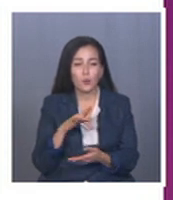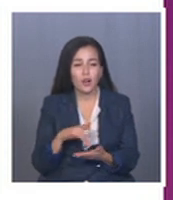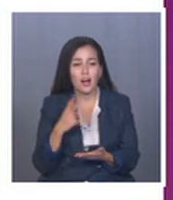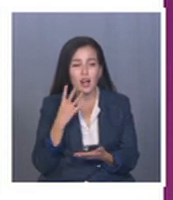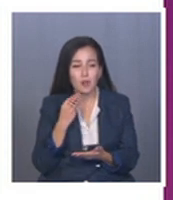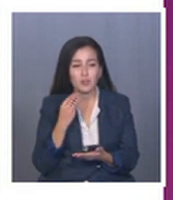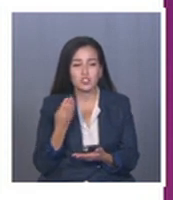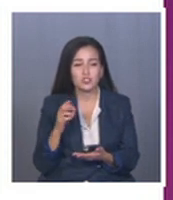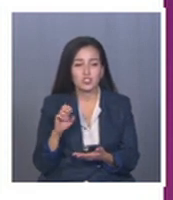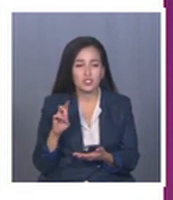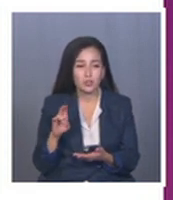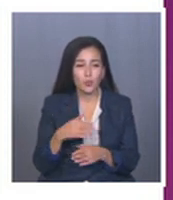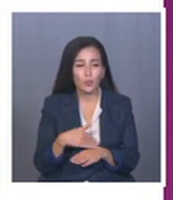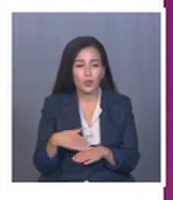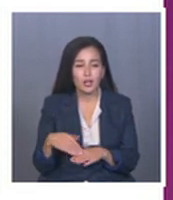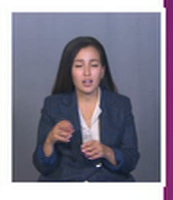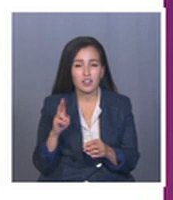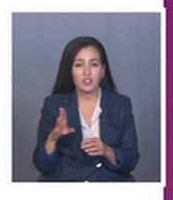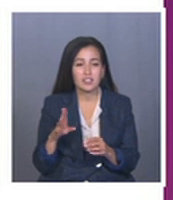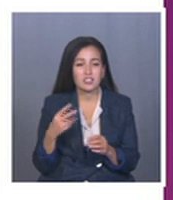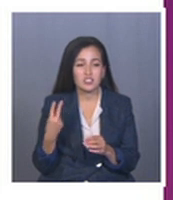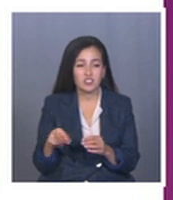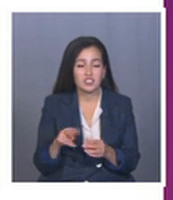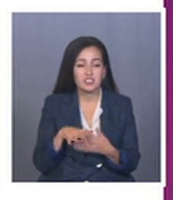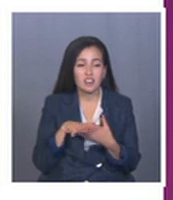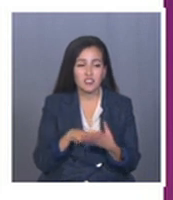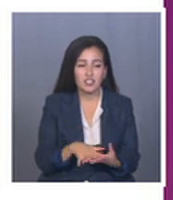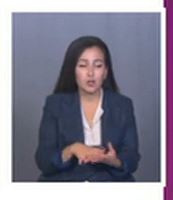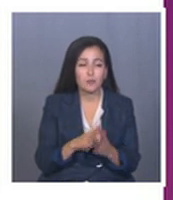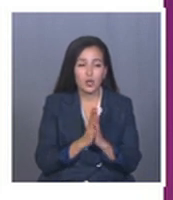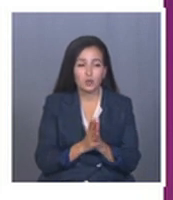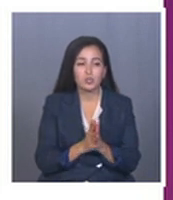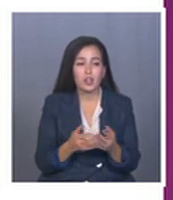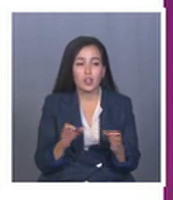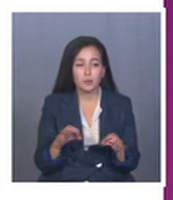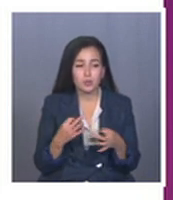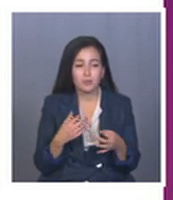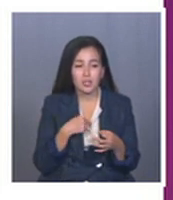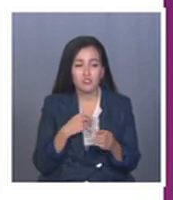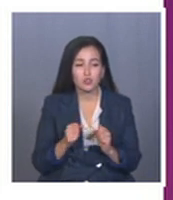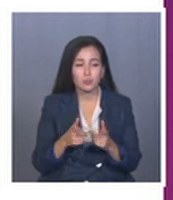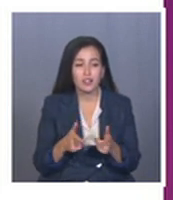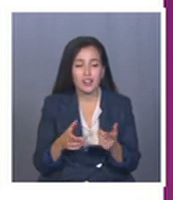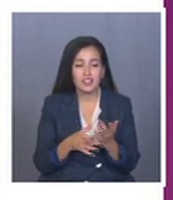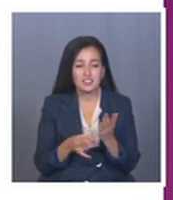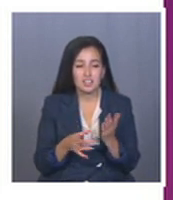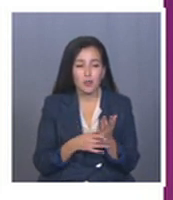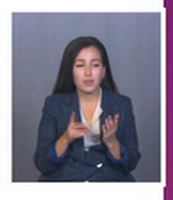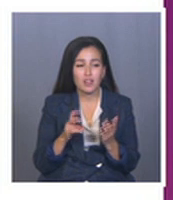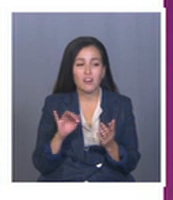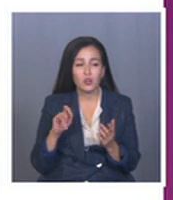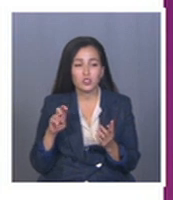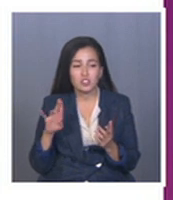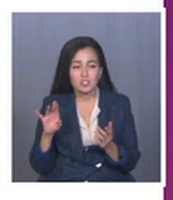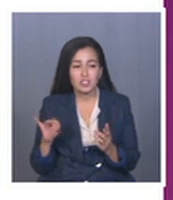улица Шевченко, 15, квартира 20. Заявление. Прошу допустить меня вступительным экзаменом на филологический